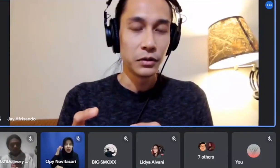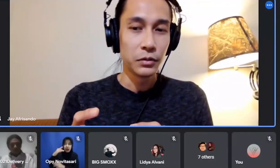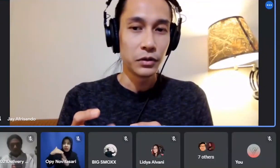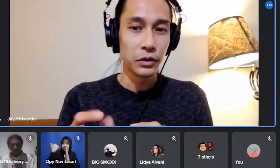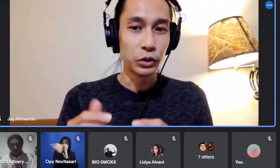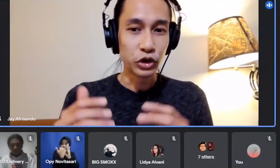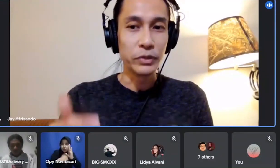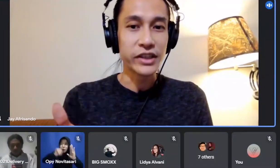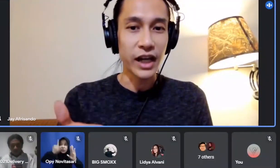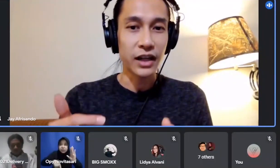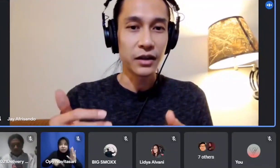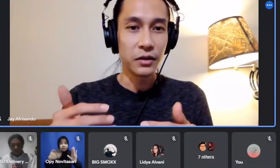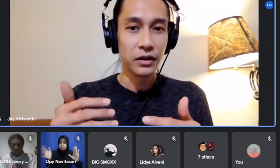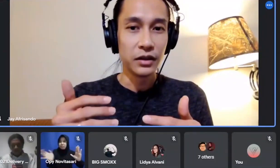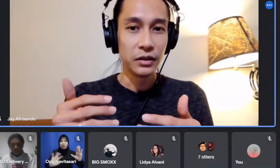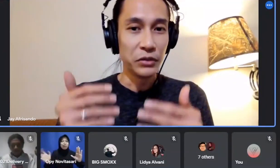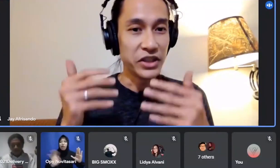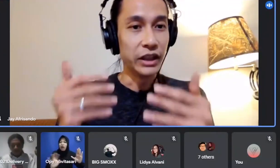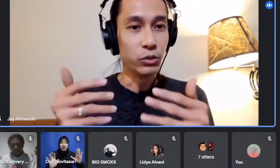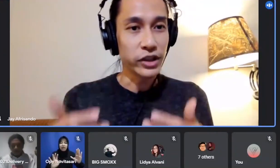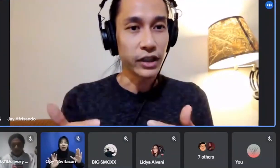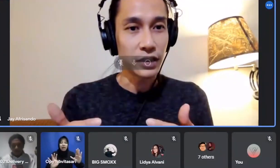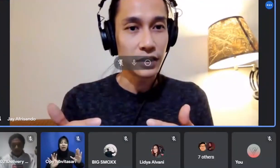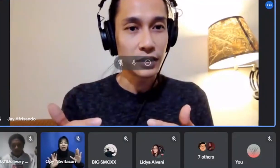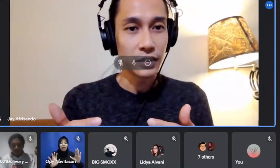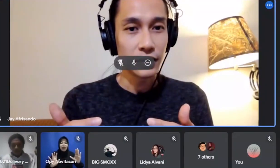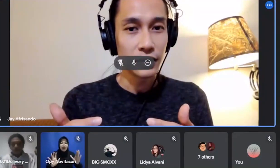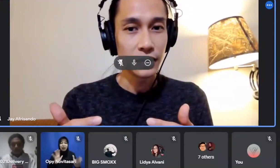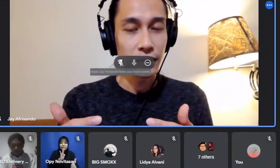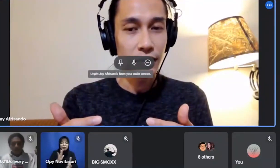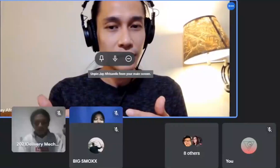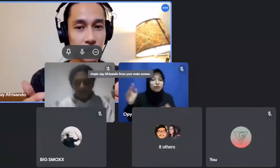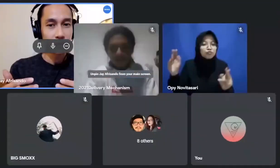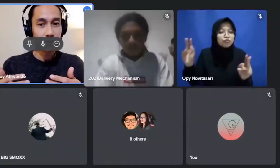syarat untuk bisa menjadi